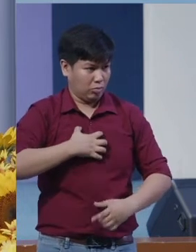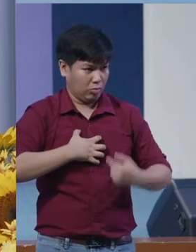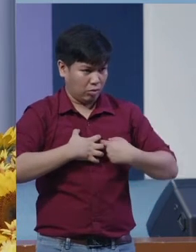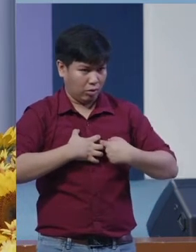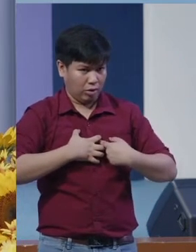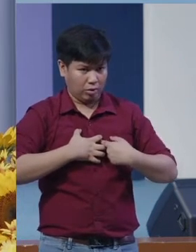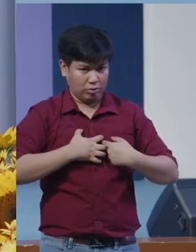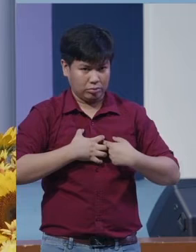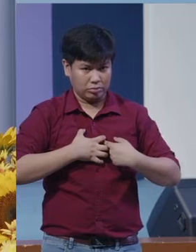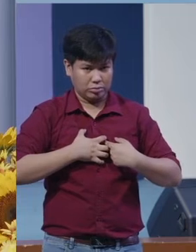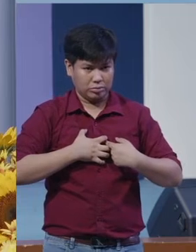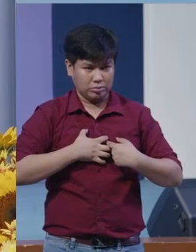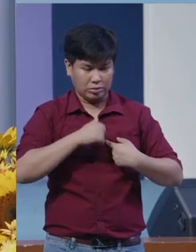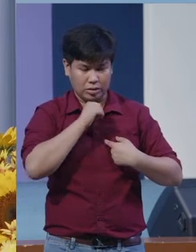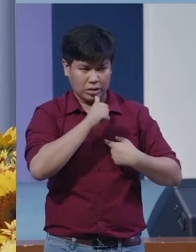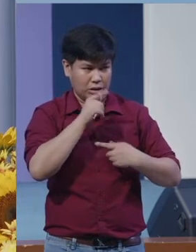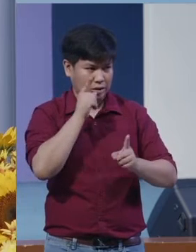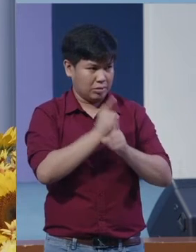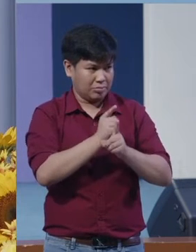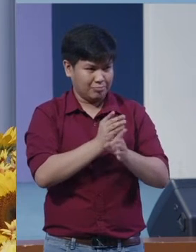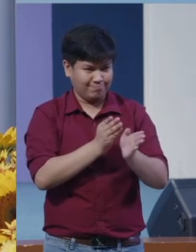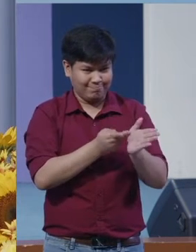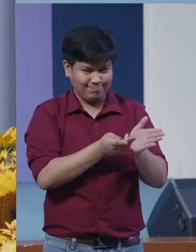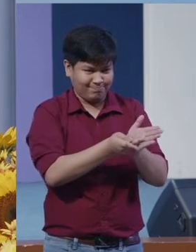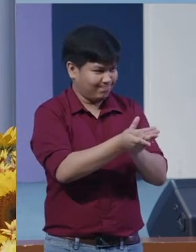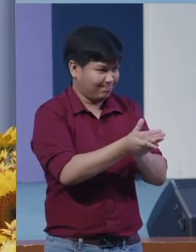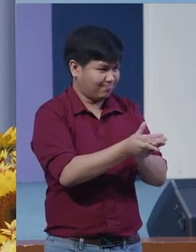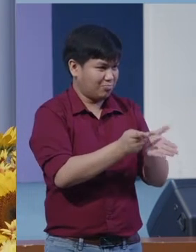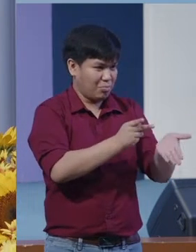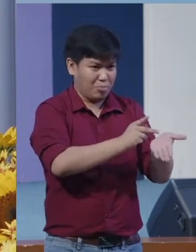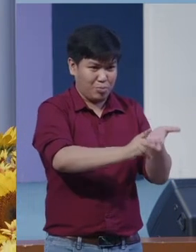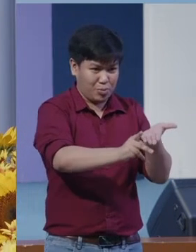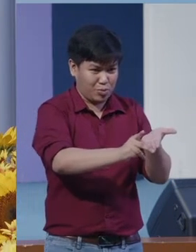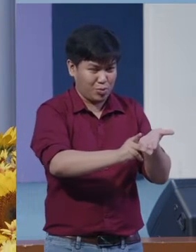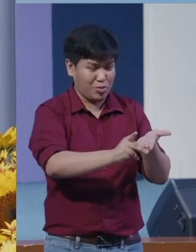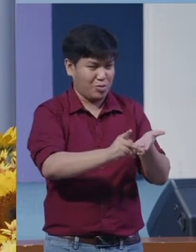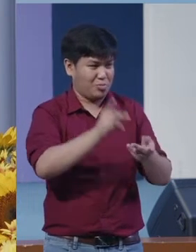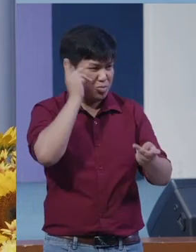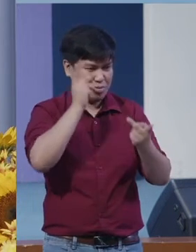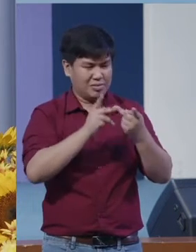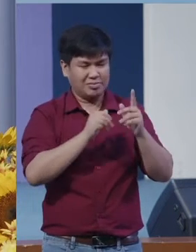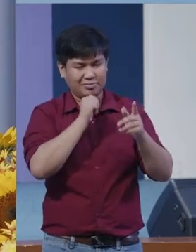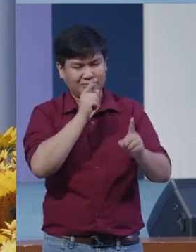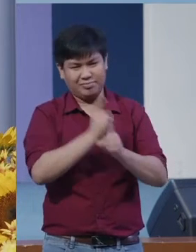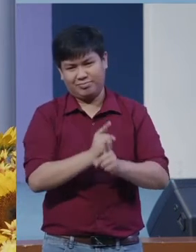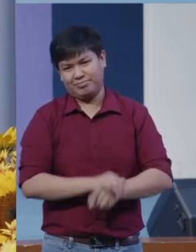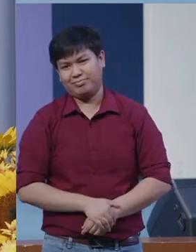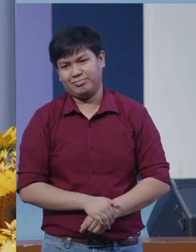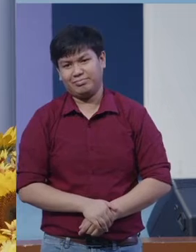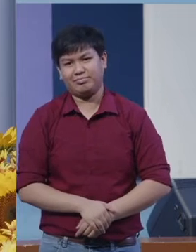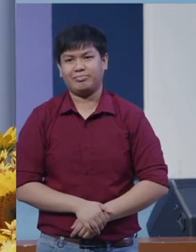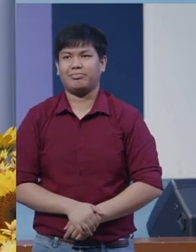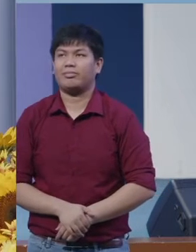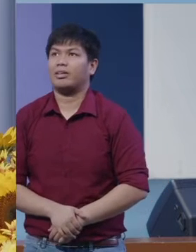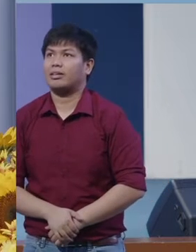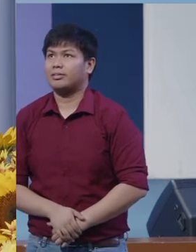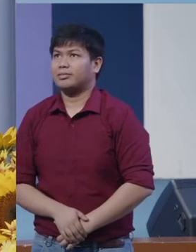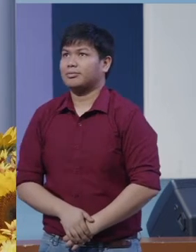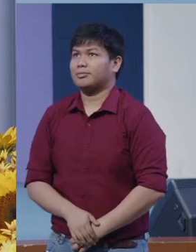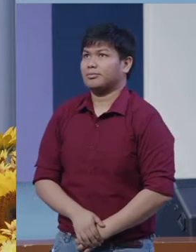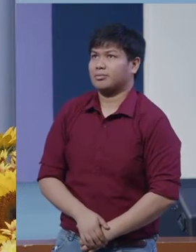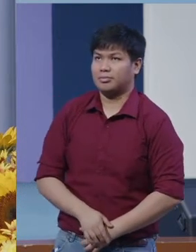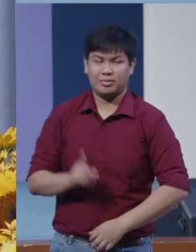parang nananalangin kayo under yung alam niyo yung prayer na parang under your breath, no? Yung